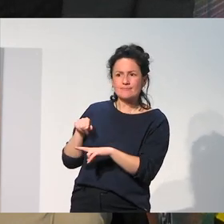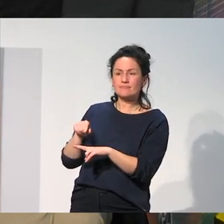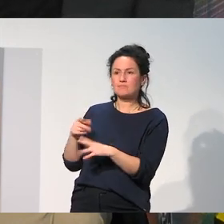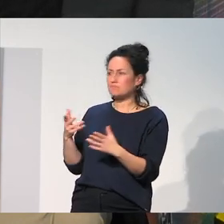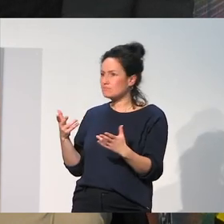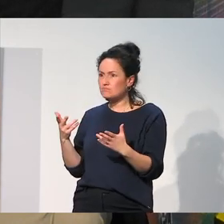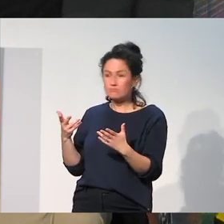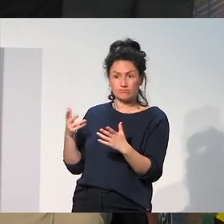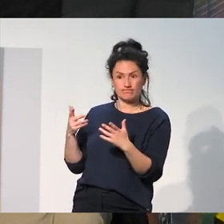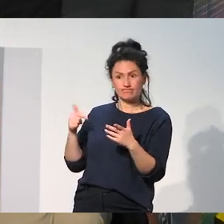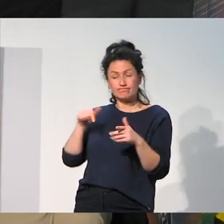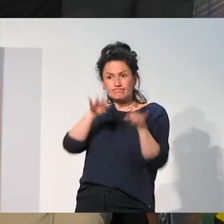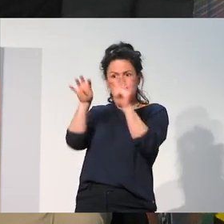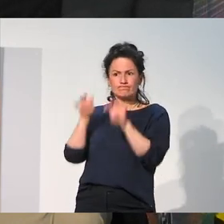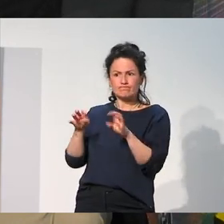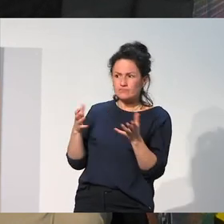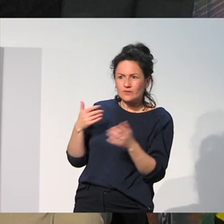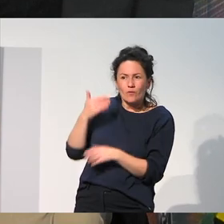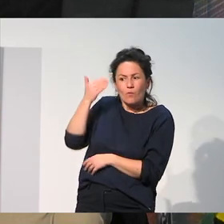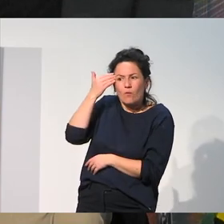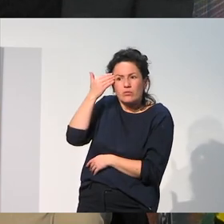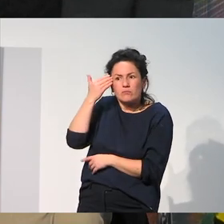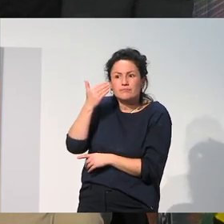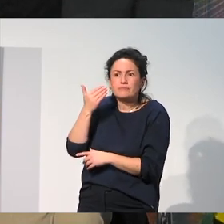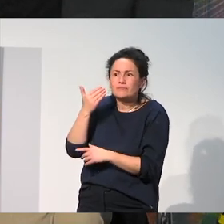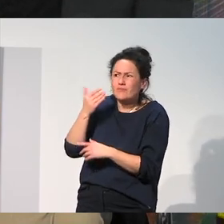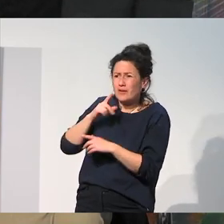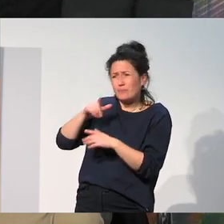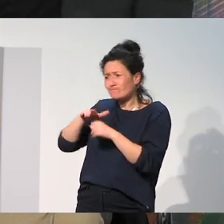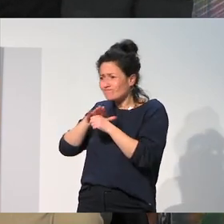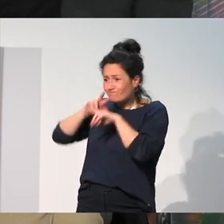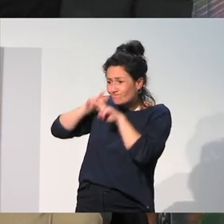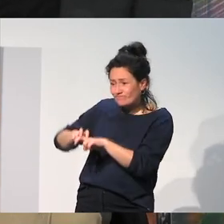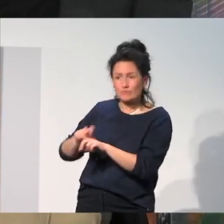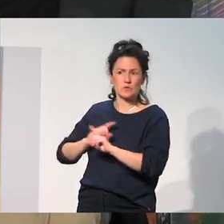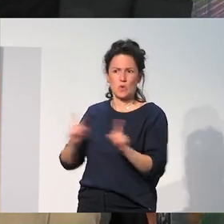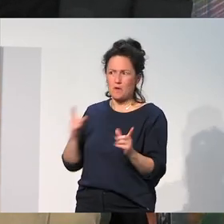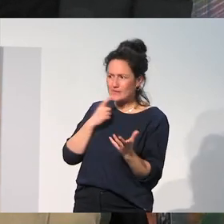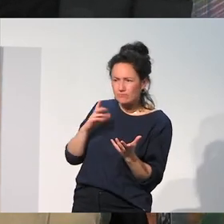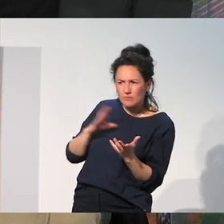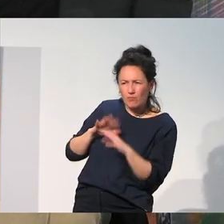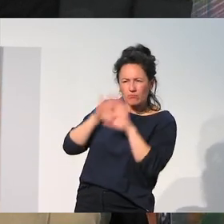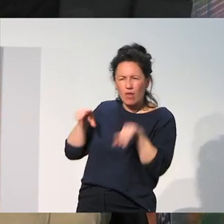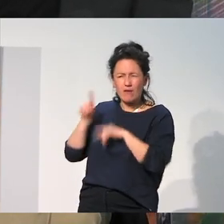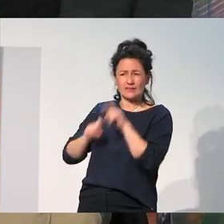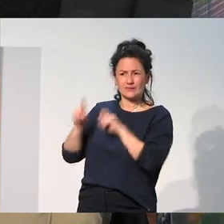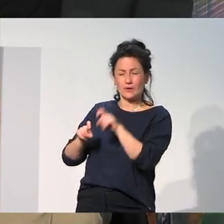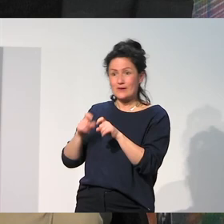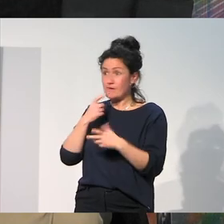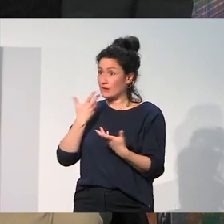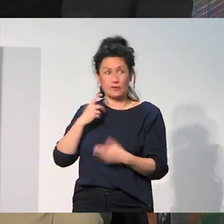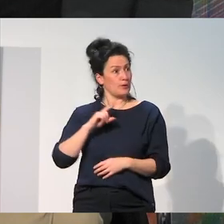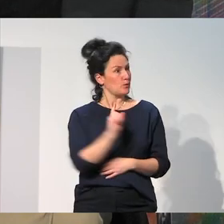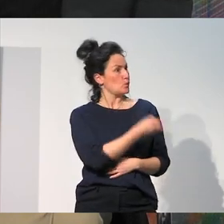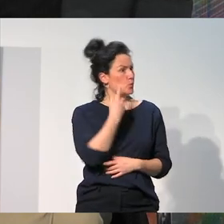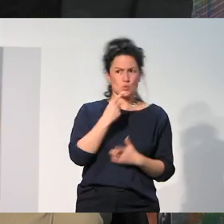où on ne sait pas, qu'on ne connaît pas, qu'on n'a pas encore totalement étudié. Et tout d'un coup, on se rue tous, avec bonne